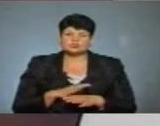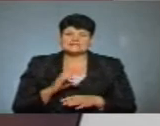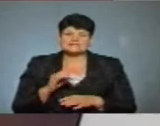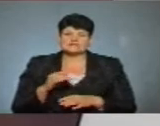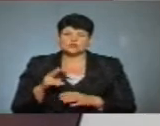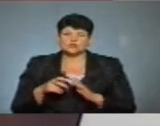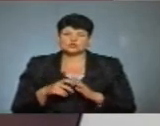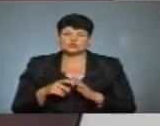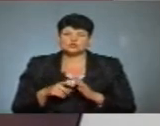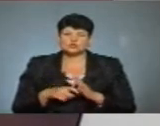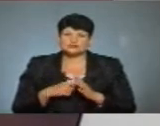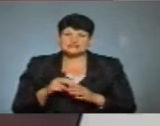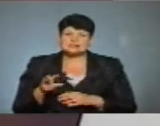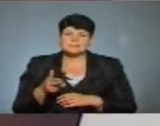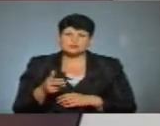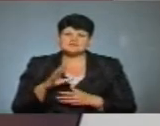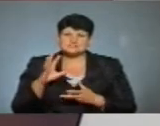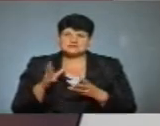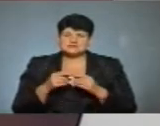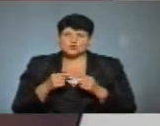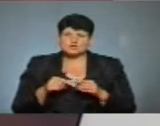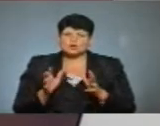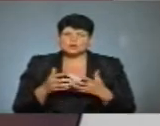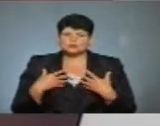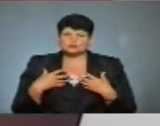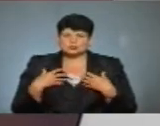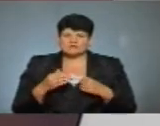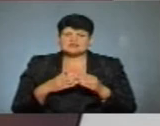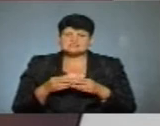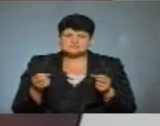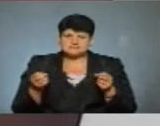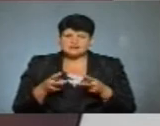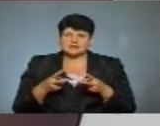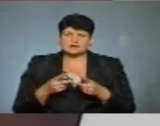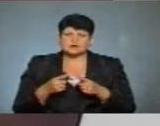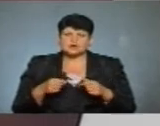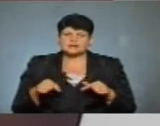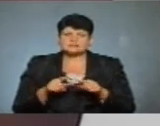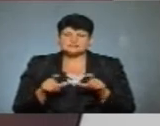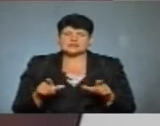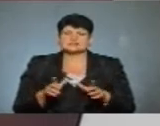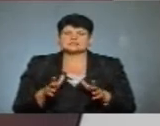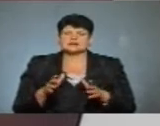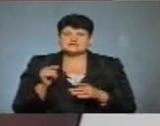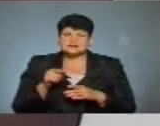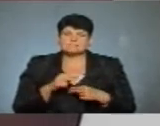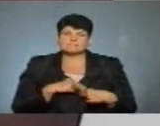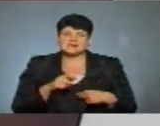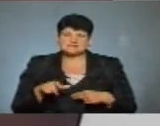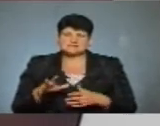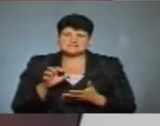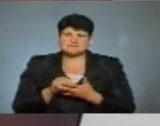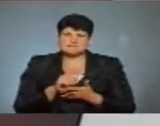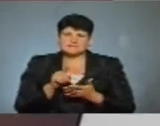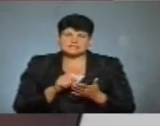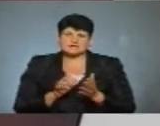та Маріуполі. Всесвітня організація охорони здоров'я – спеціалізована установа Організації Об'єднаних Націй. Її працівники займаються